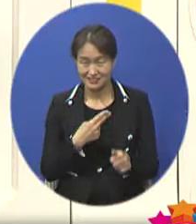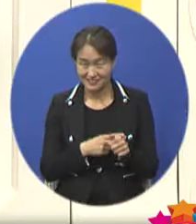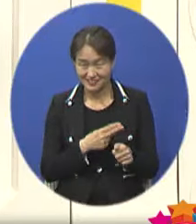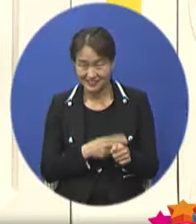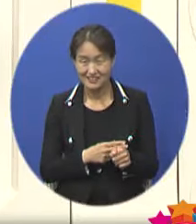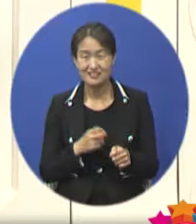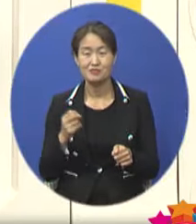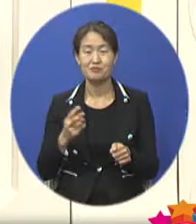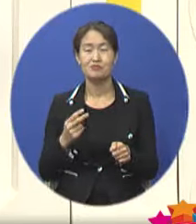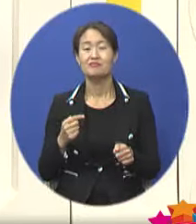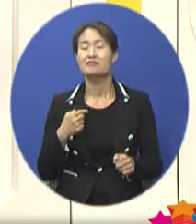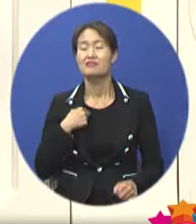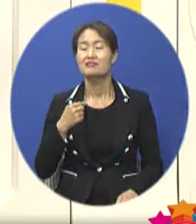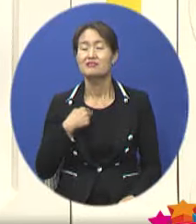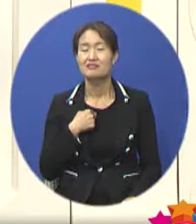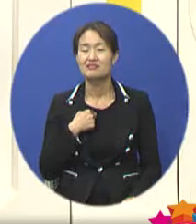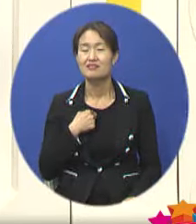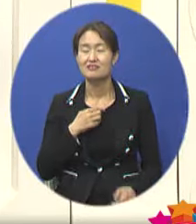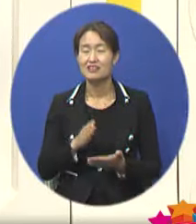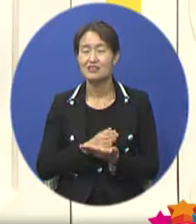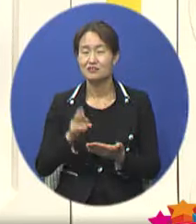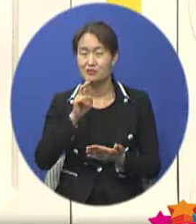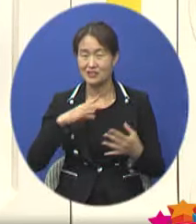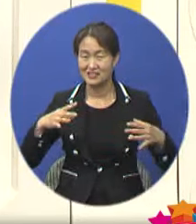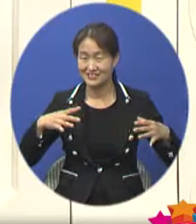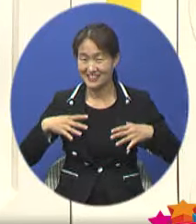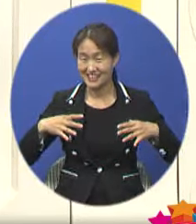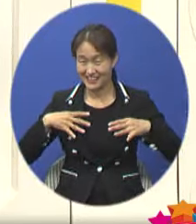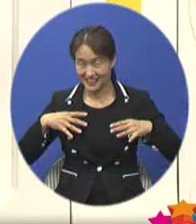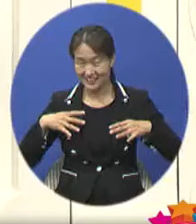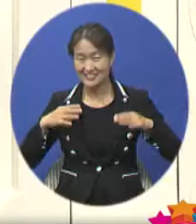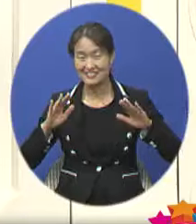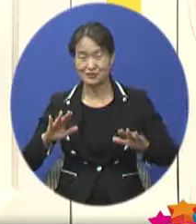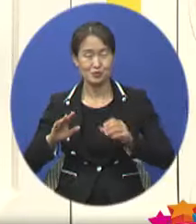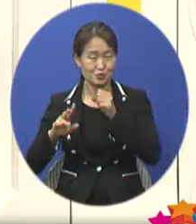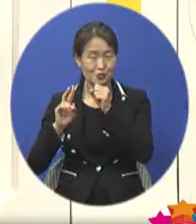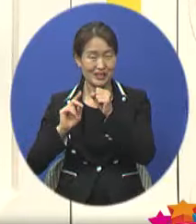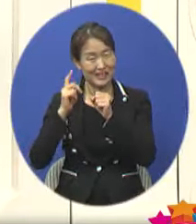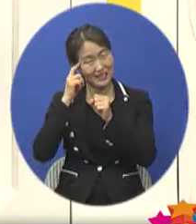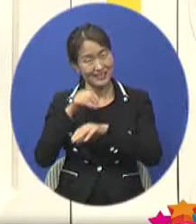선생님, 제 여기 너는 노래자랑에 나왔습니다.